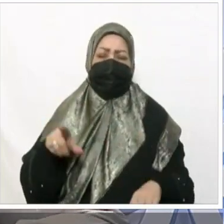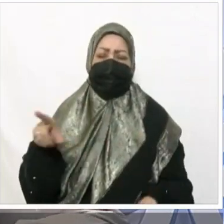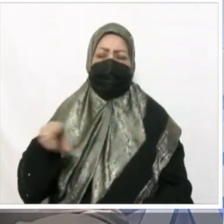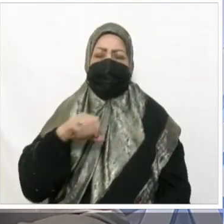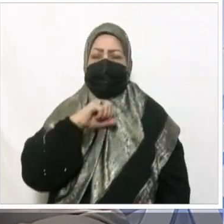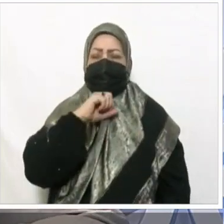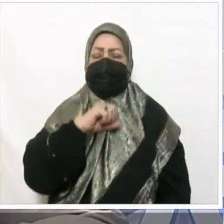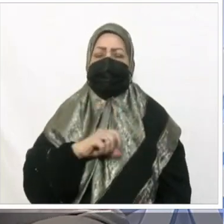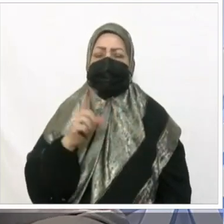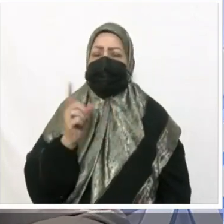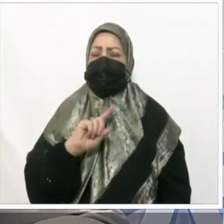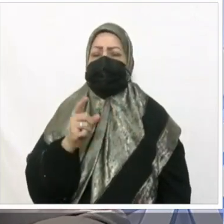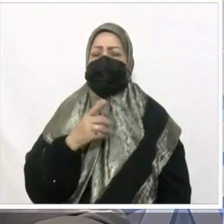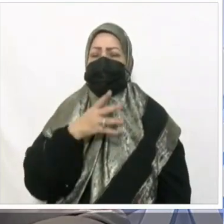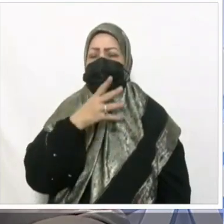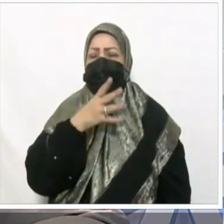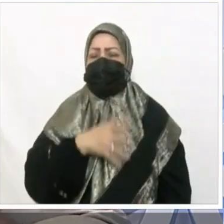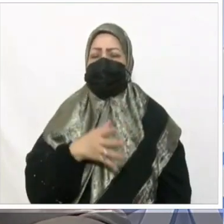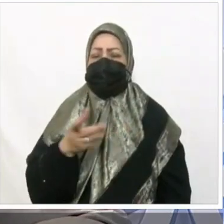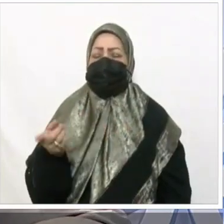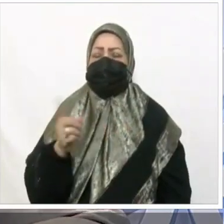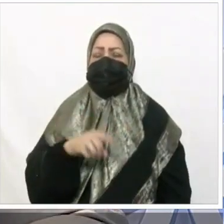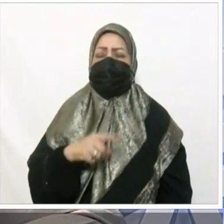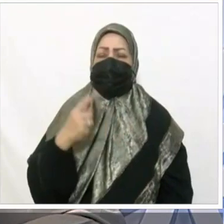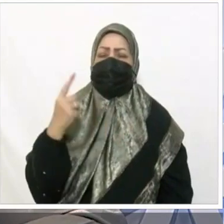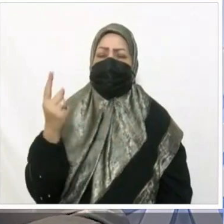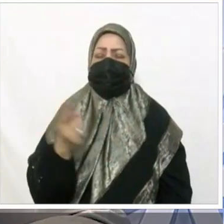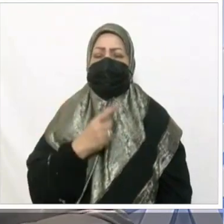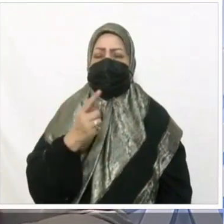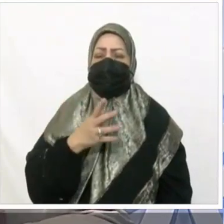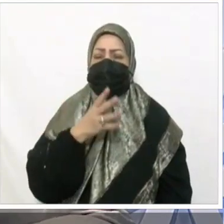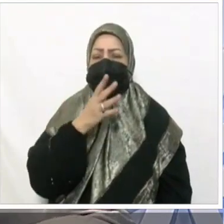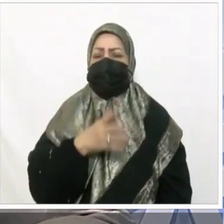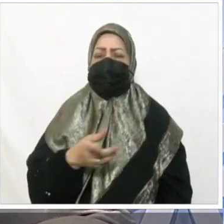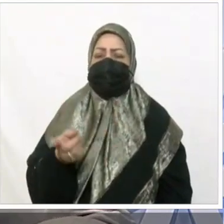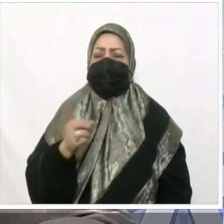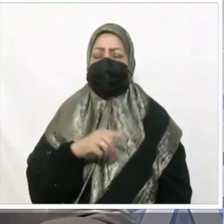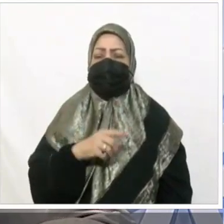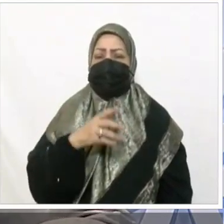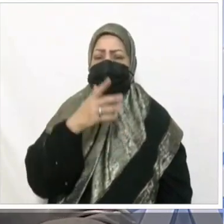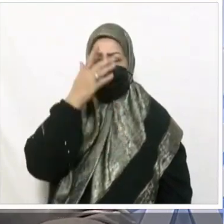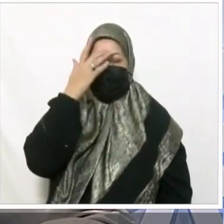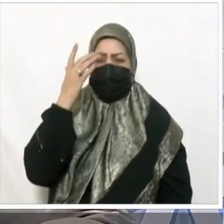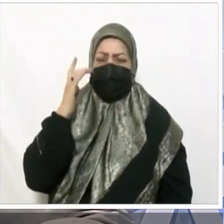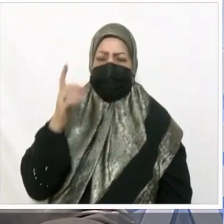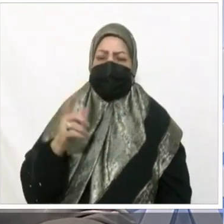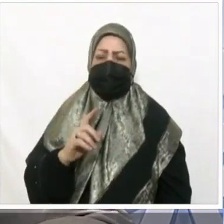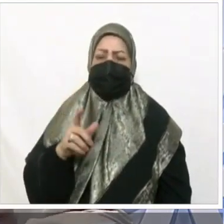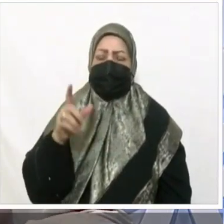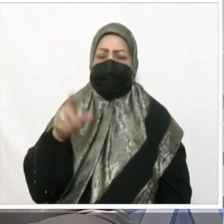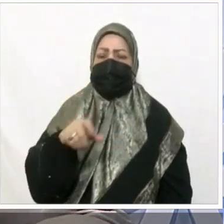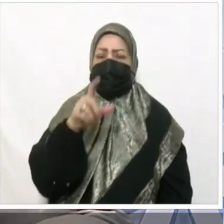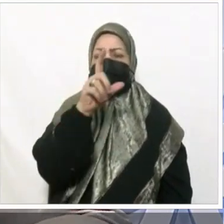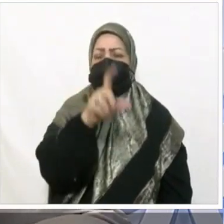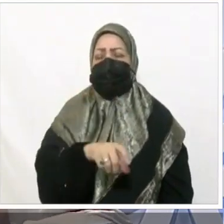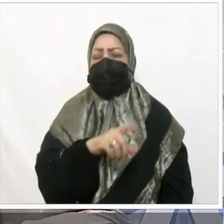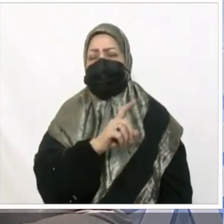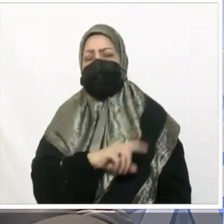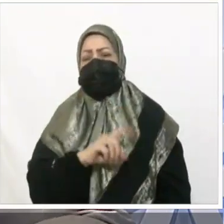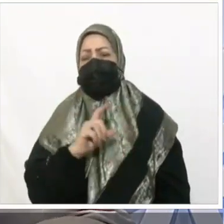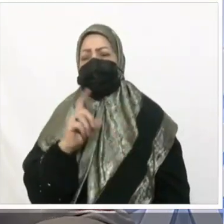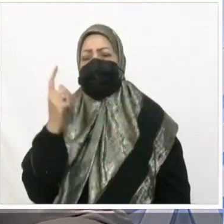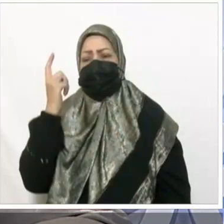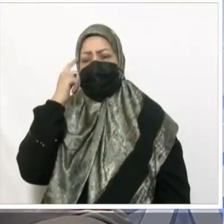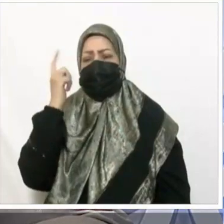للقرآن يستفتى، وليس كل يعني ملتحن، ولا كل من عليه سمت